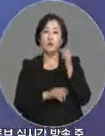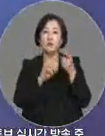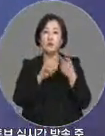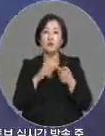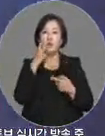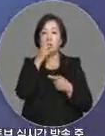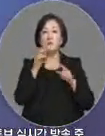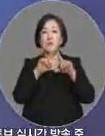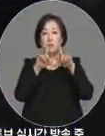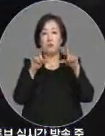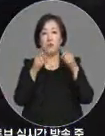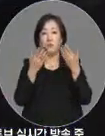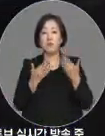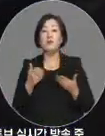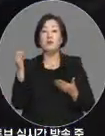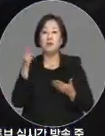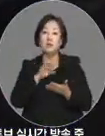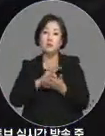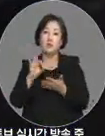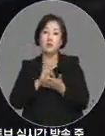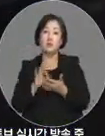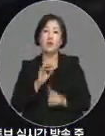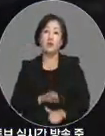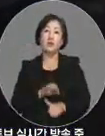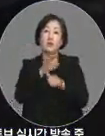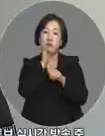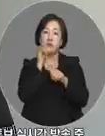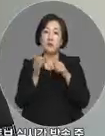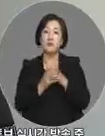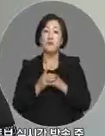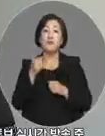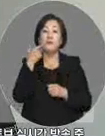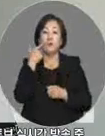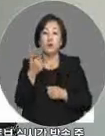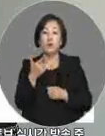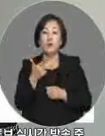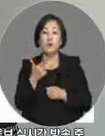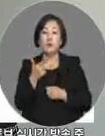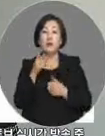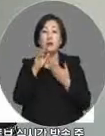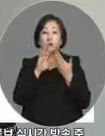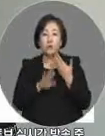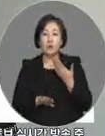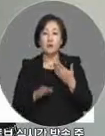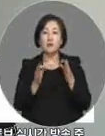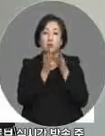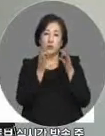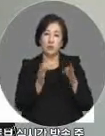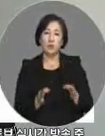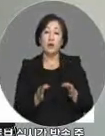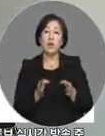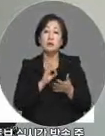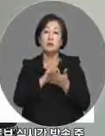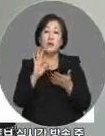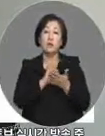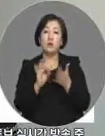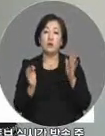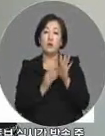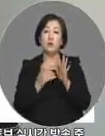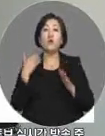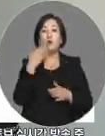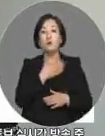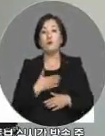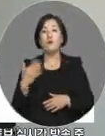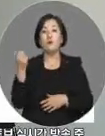받았던 검진표를 다시 사용할 수 있게 됐습니다. 6개월이라는 유효기간으로 인하여 반복된